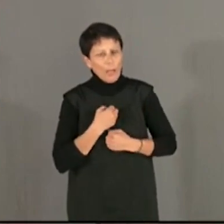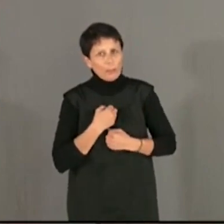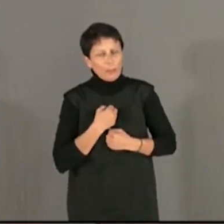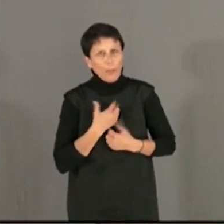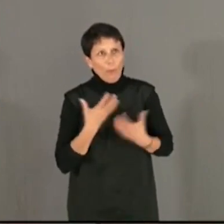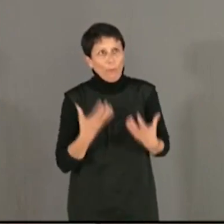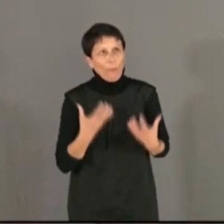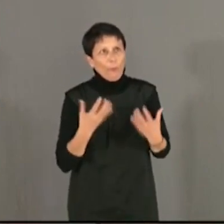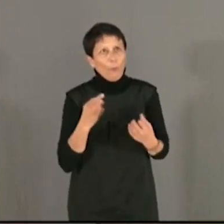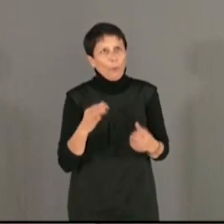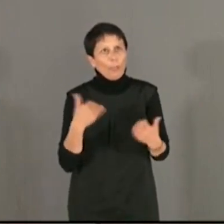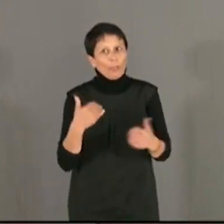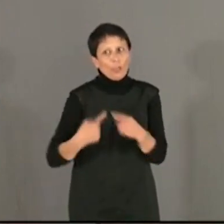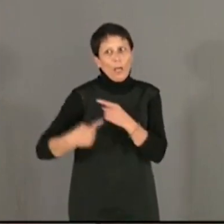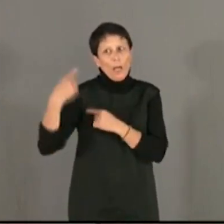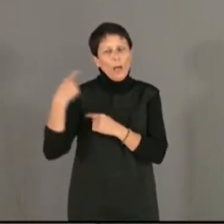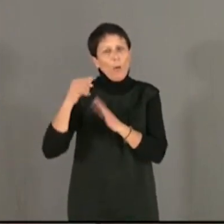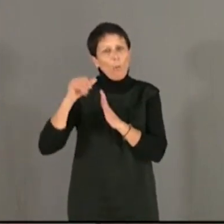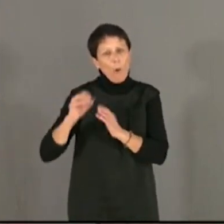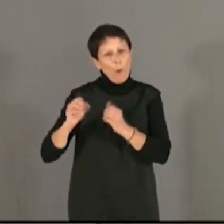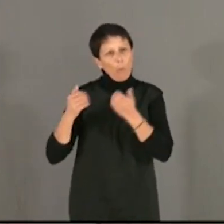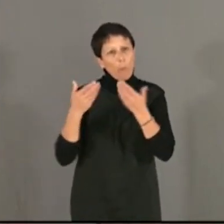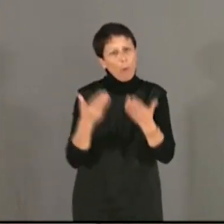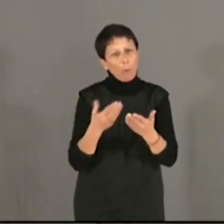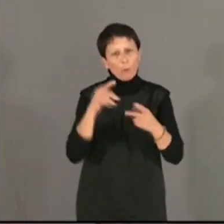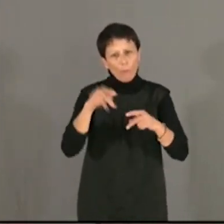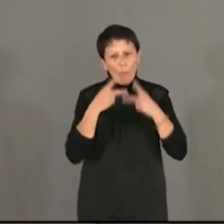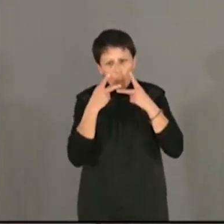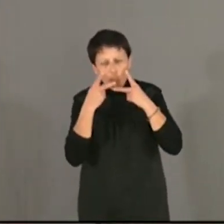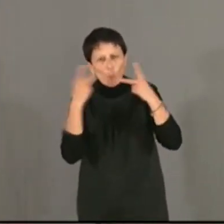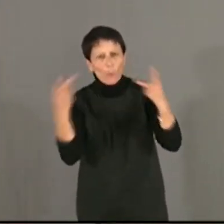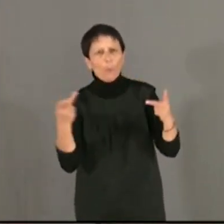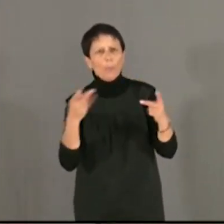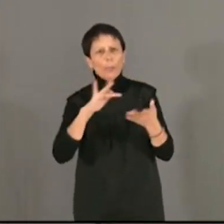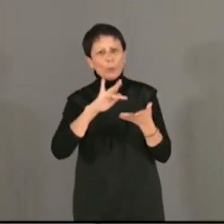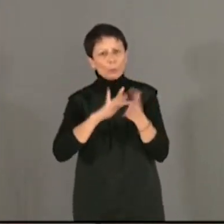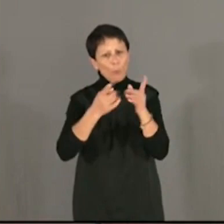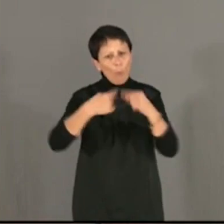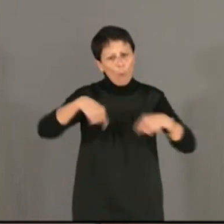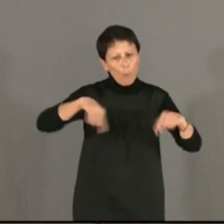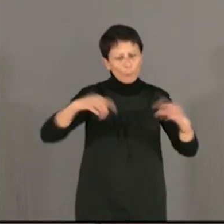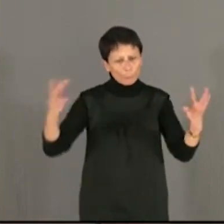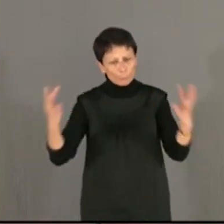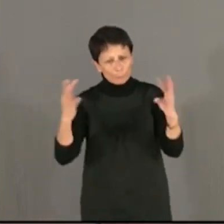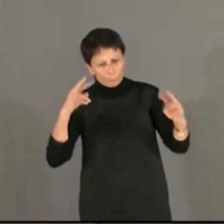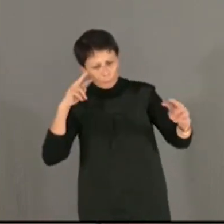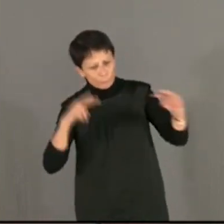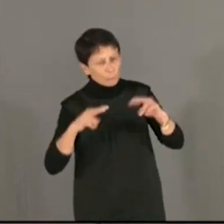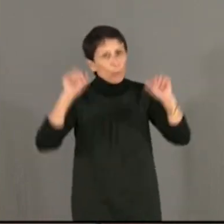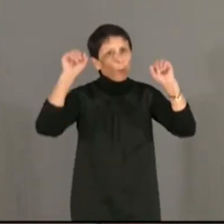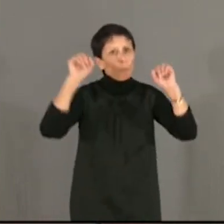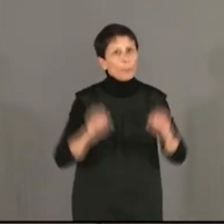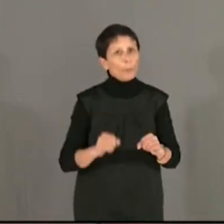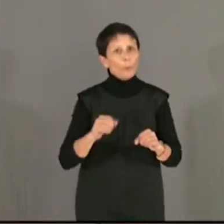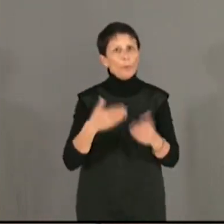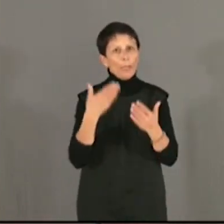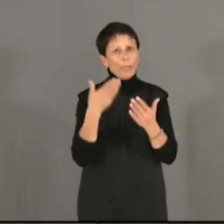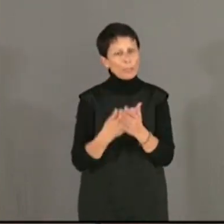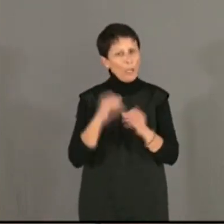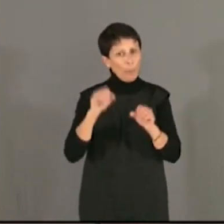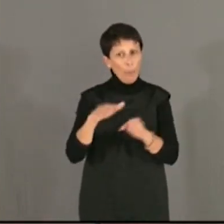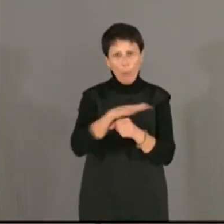nous l'avons proposé il y a quelques mois, de rendre publiques les commissions, ce qui permettrait là vraiment une